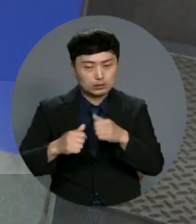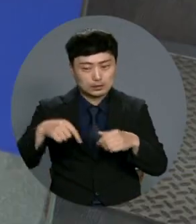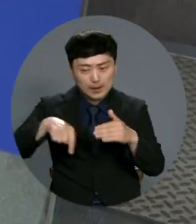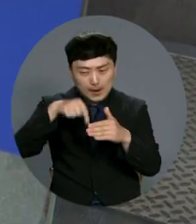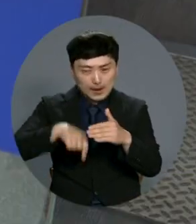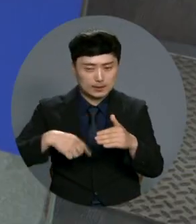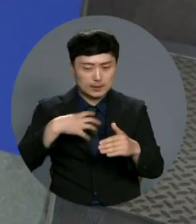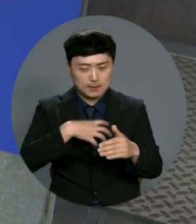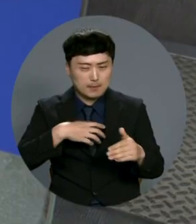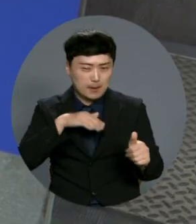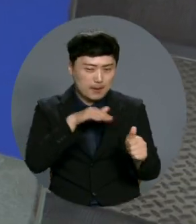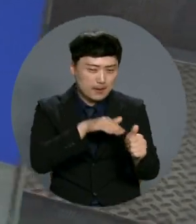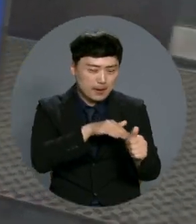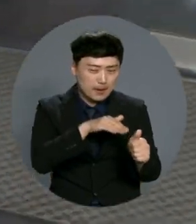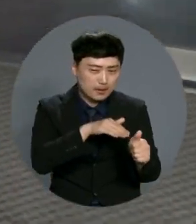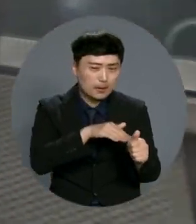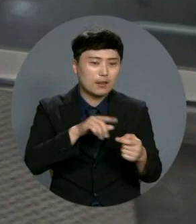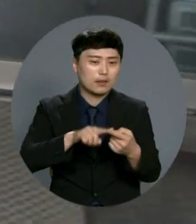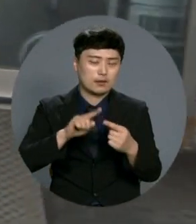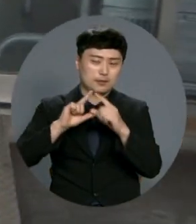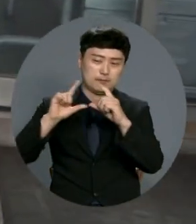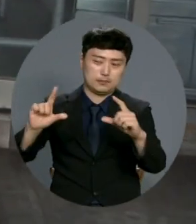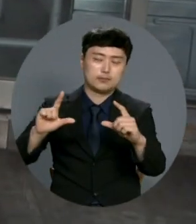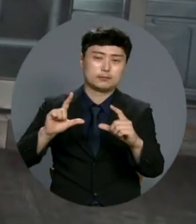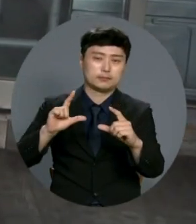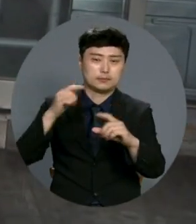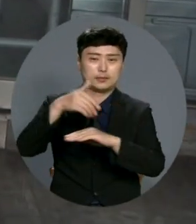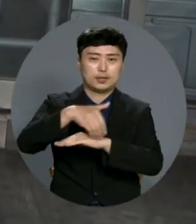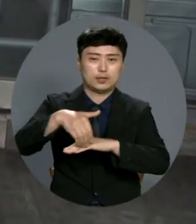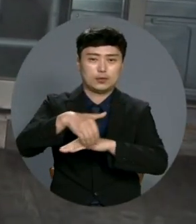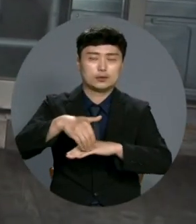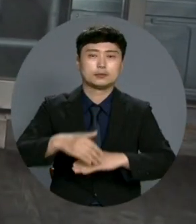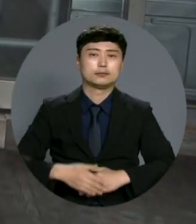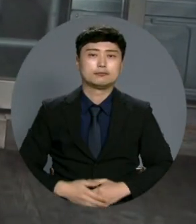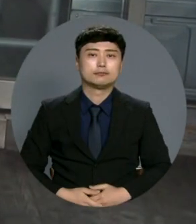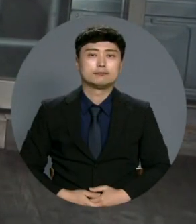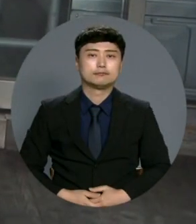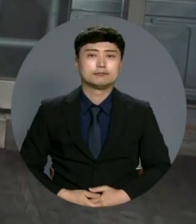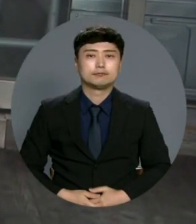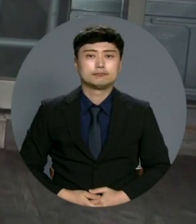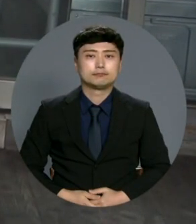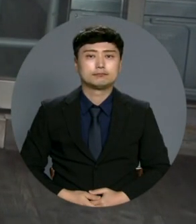최종 결정을 내릴 방침입니다. MBC 뉴스 이상원입니다.